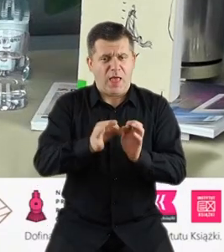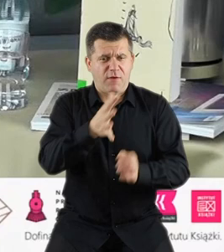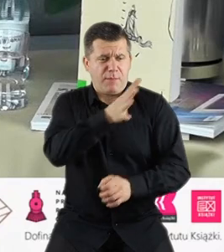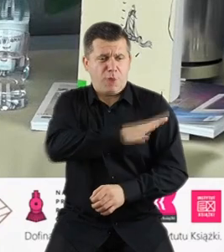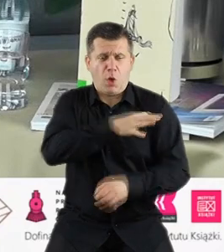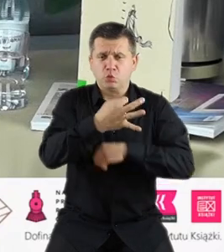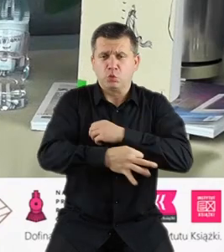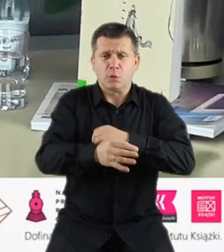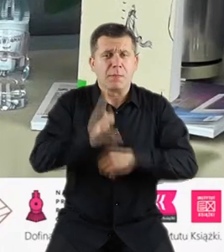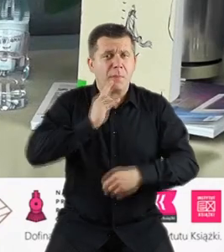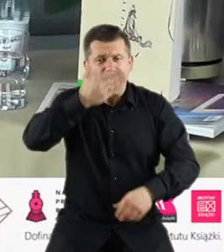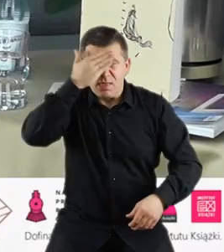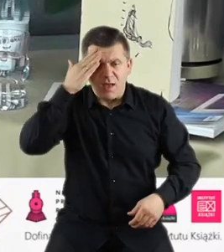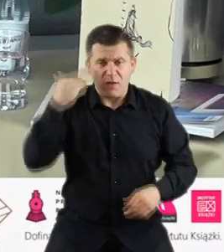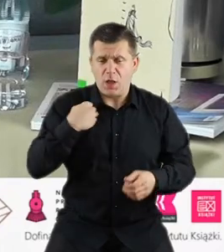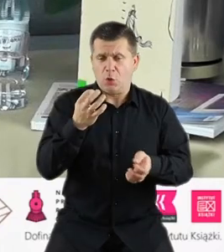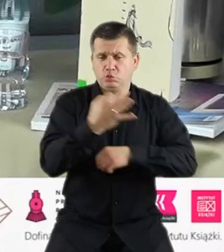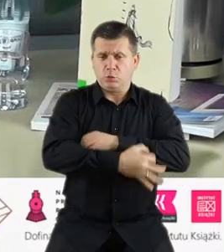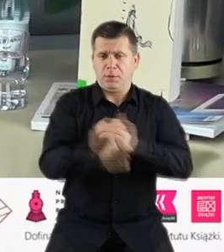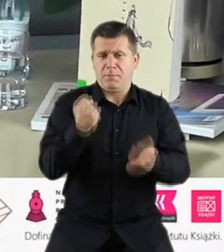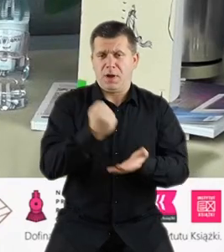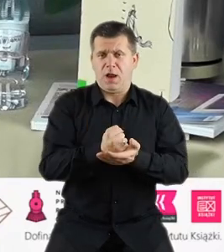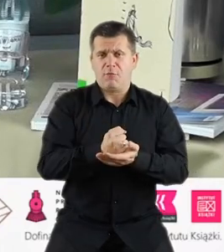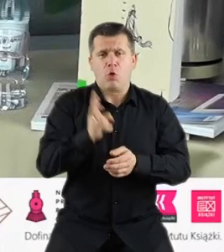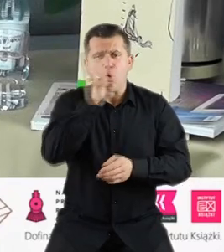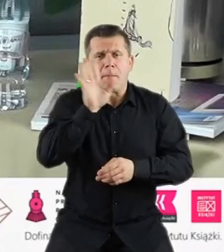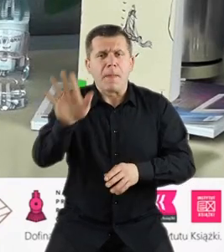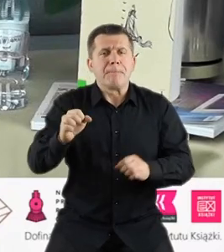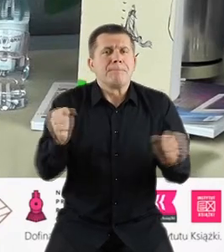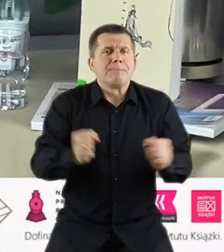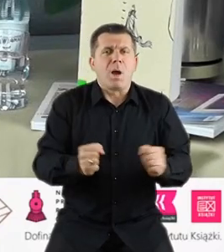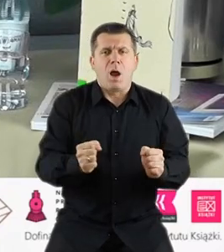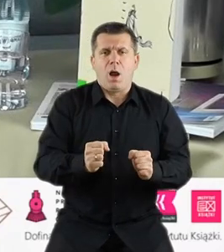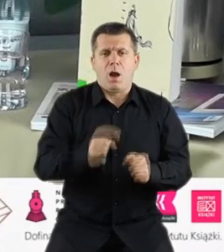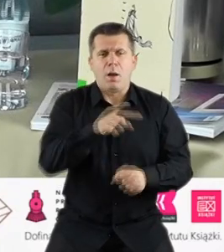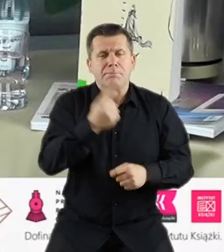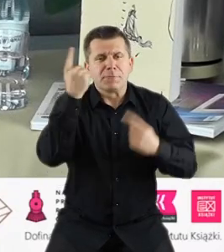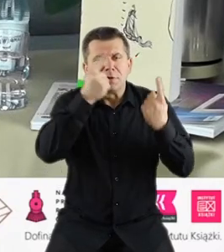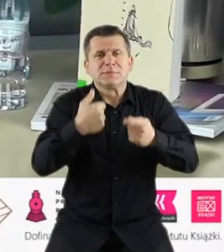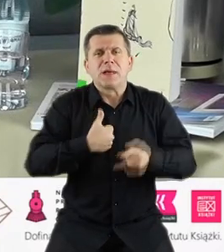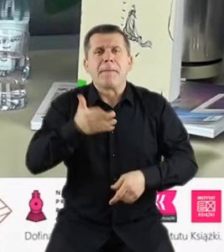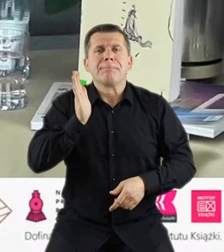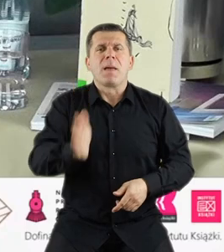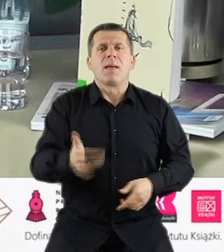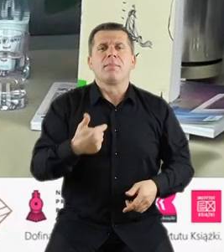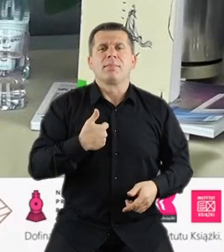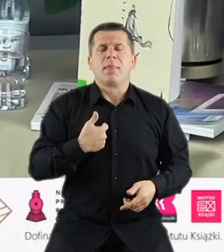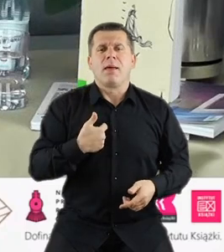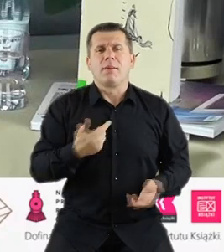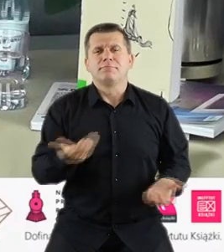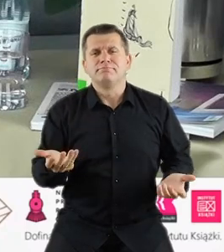5. roku. Dlatego, że rodzice się bardzo bali. Mieli takie wyobrażenie, że ja będę